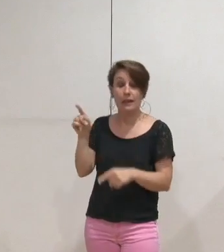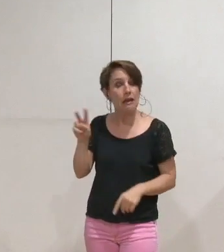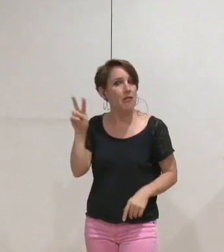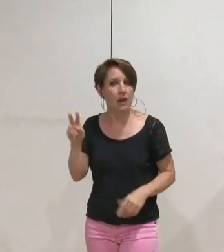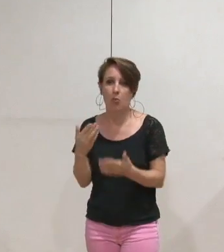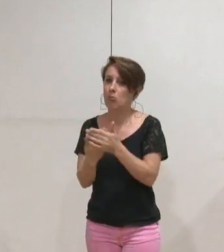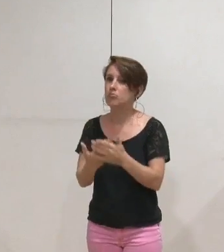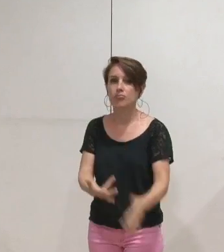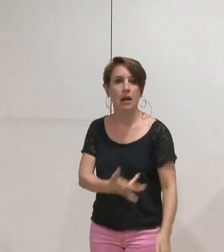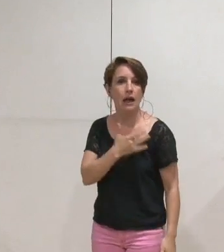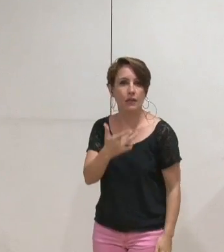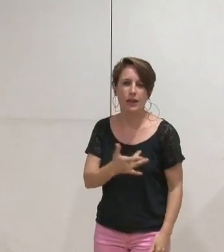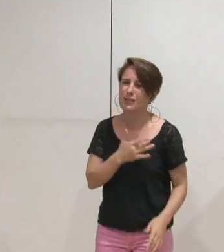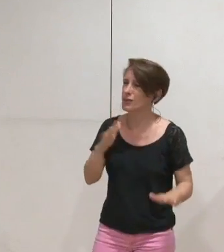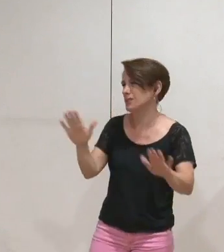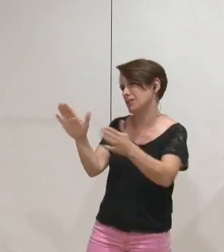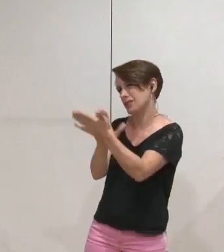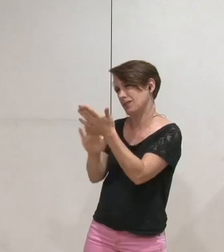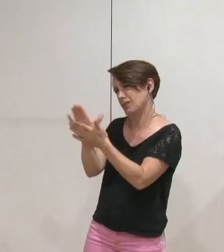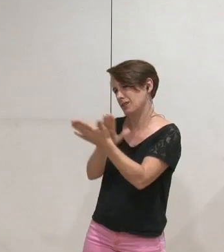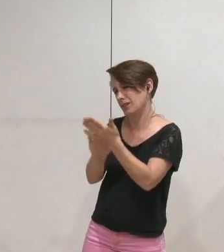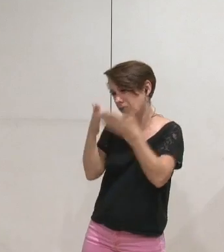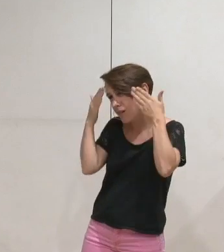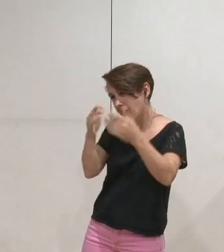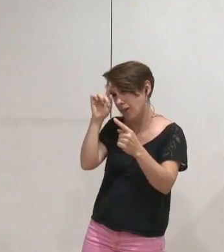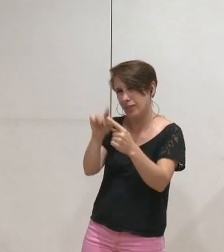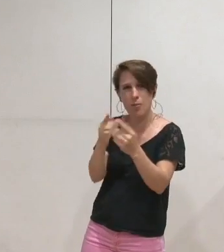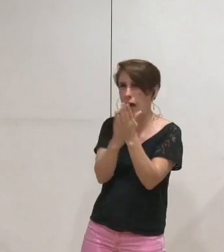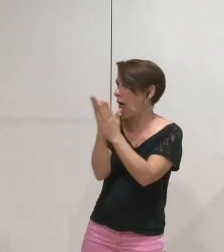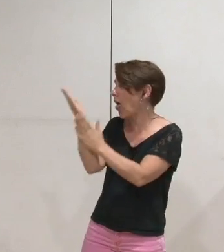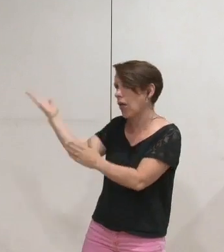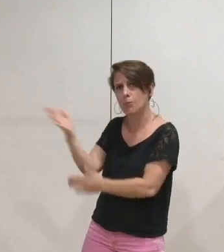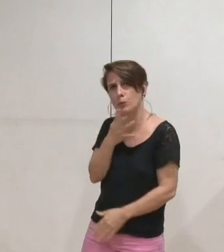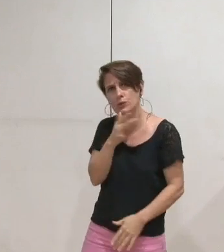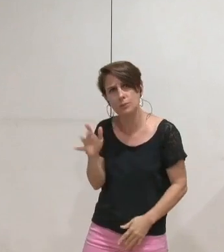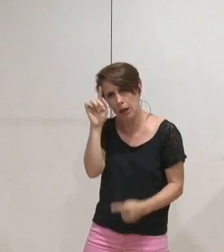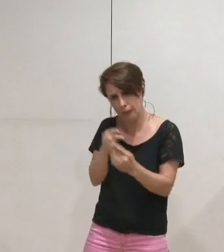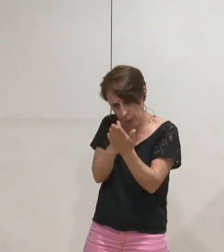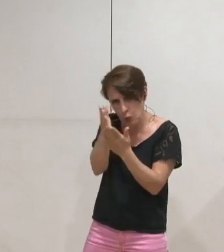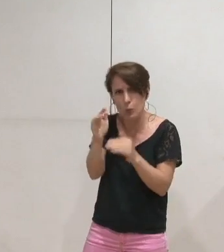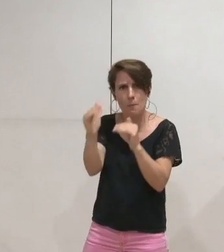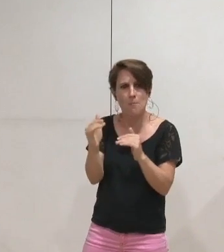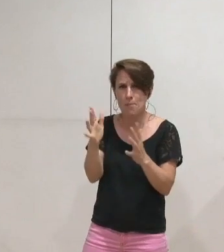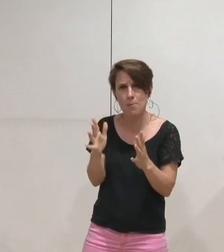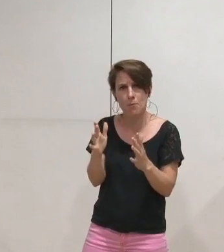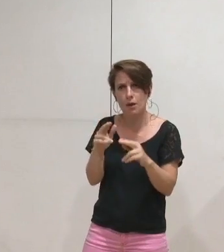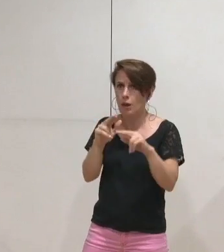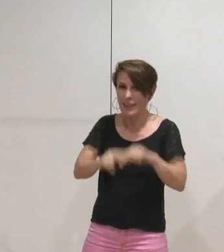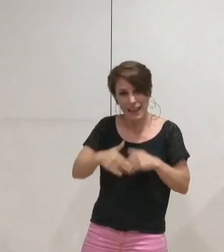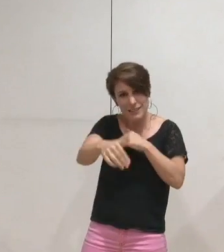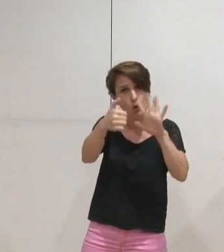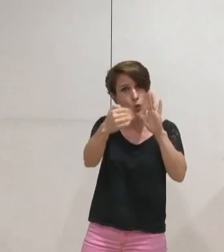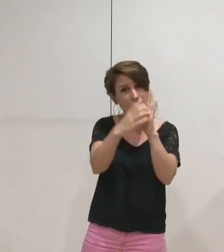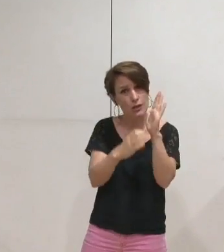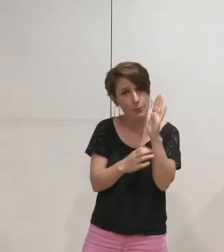intéressant faut rester centré sur la délibération quand même monsieur parce que là sinon on va pas s'en sortir c'est qu même trs C cette cette personne